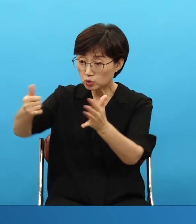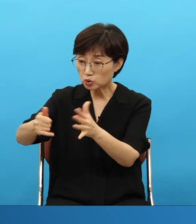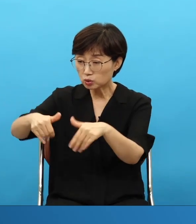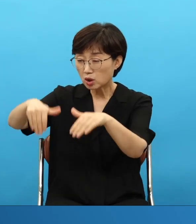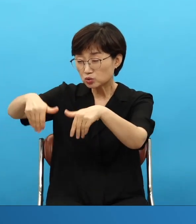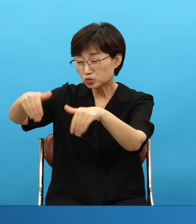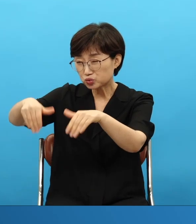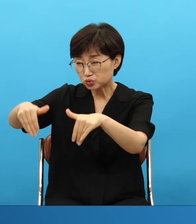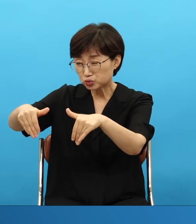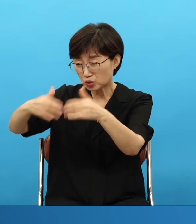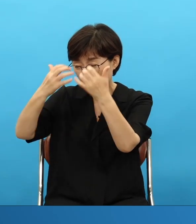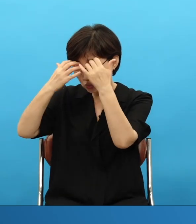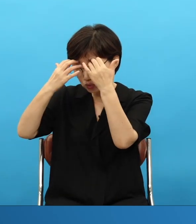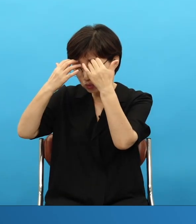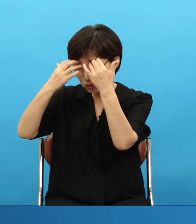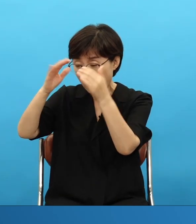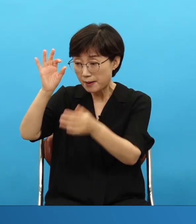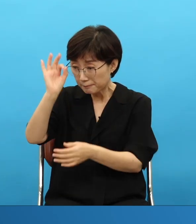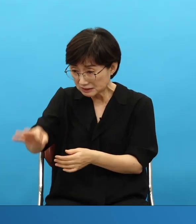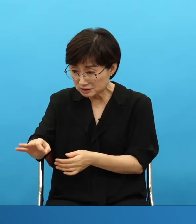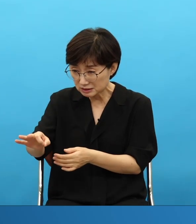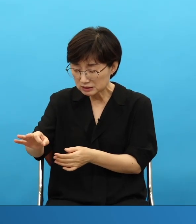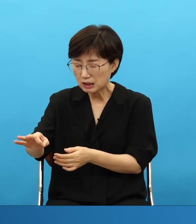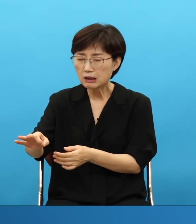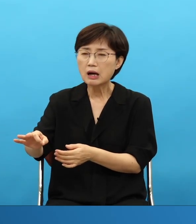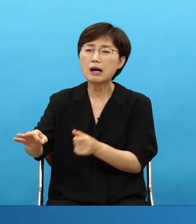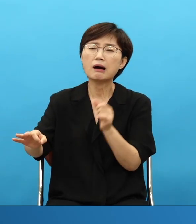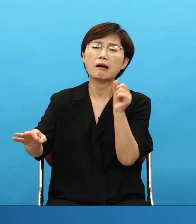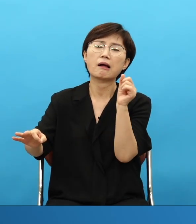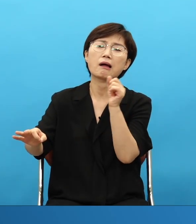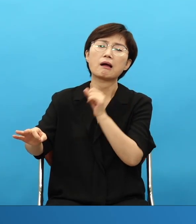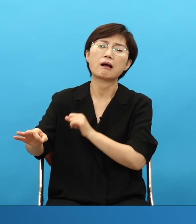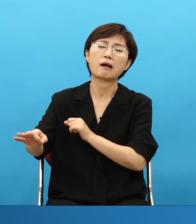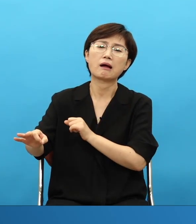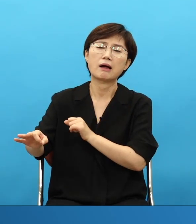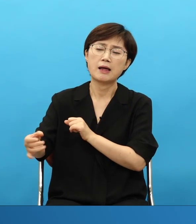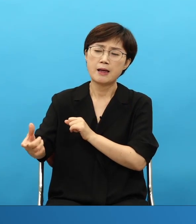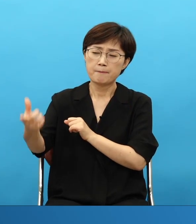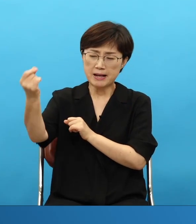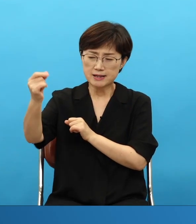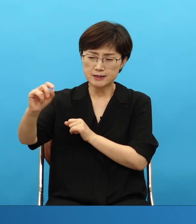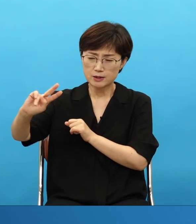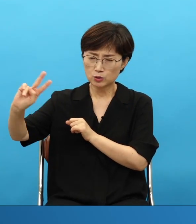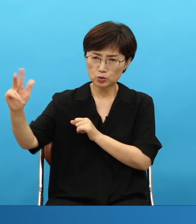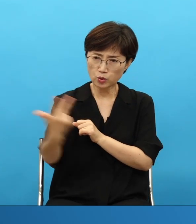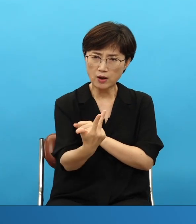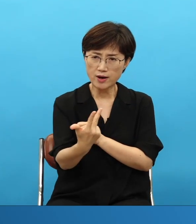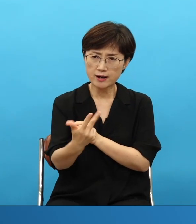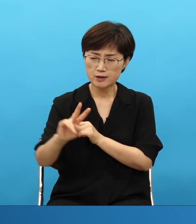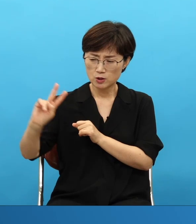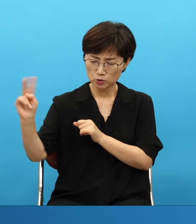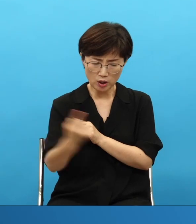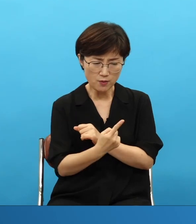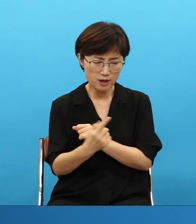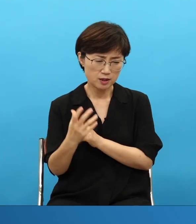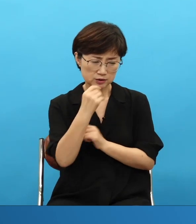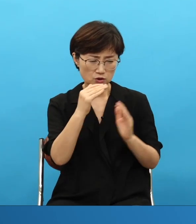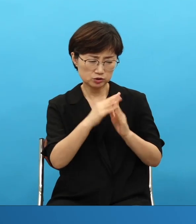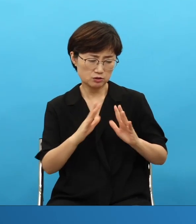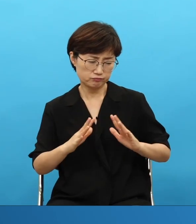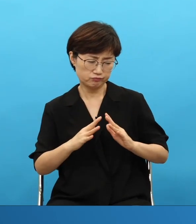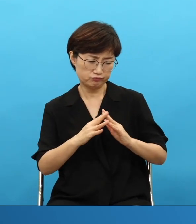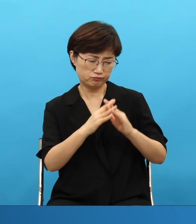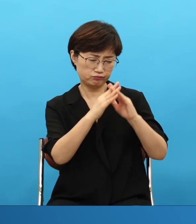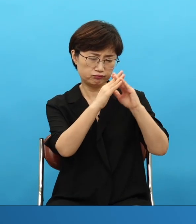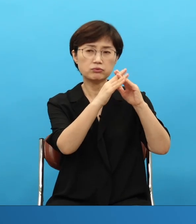팔려와 죽는 거 봤지? You saw the 5,000 tribes 그 coming 말이에요. as slaves. 빨리 being 들어와 sold. 성전 재건해. Quickly reconstruct the temple. 그